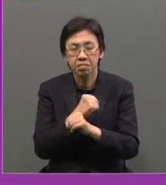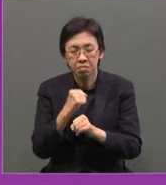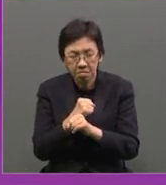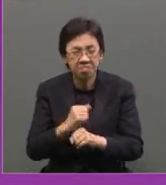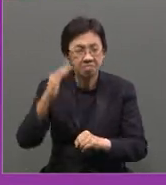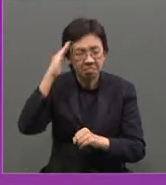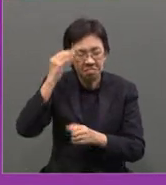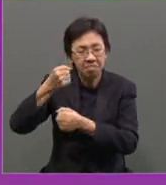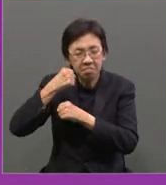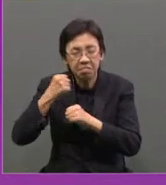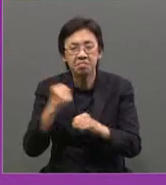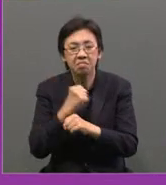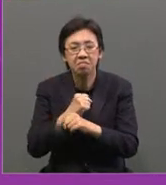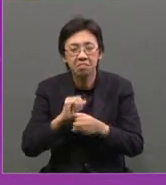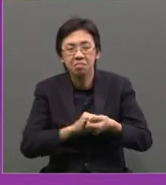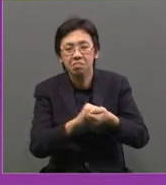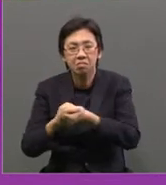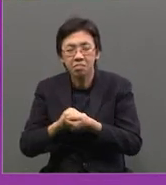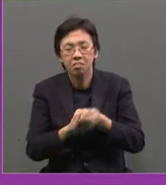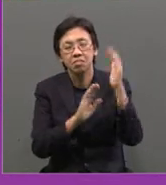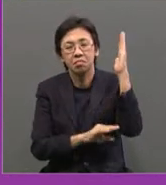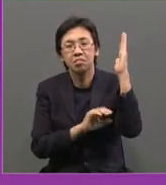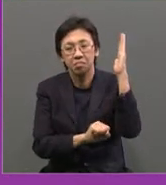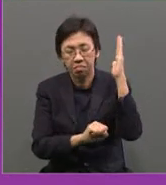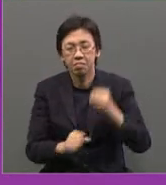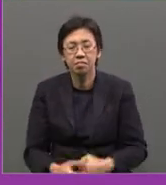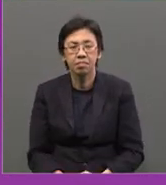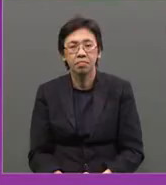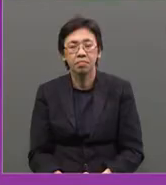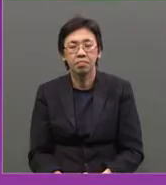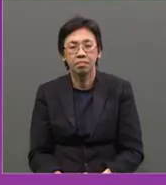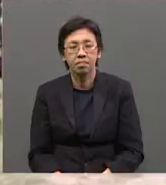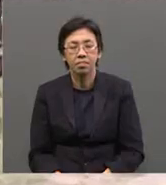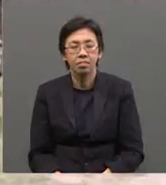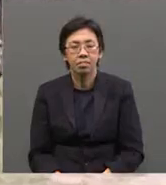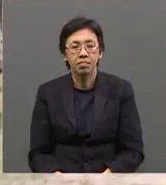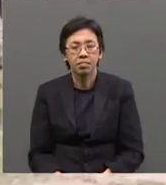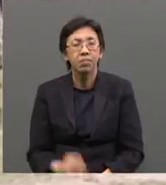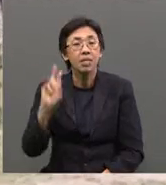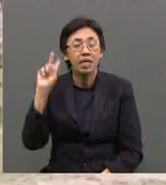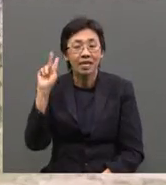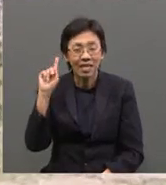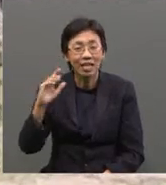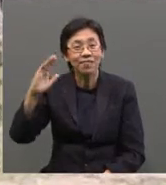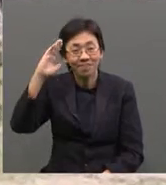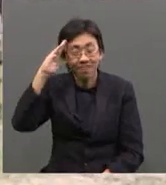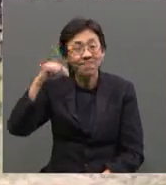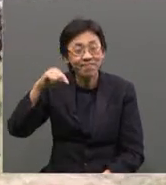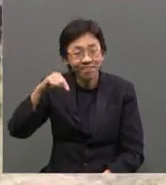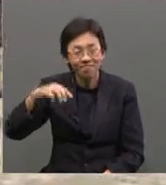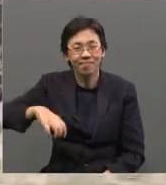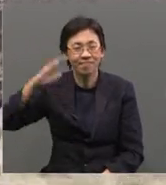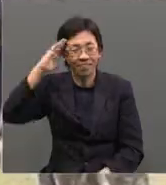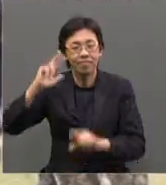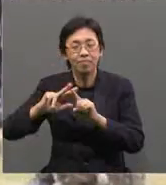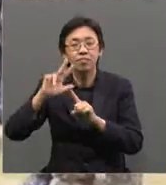ทางบกที่ค่ายมหาจักรีสิรินธรจังหวัดสงขลานี่แหละครับพาคุณผู้ชมไปดูข่าว Exclusiveนี้นะครับที่กองพันทหาร